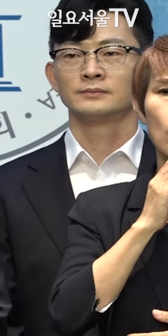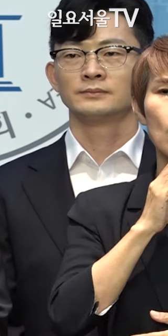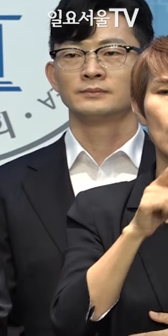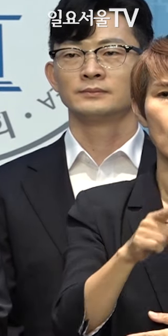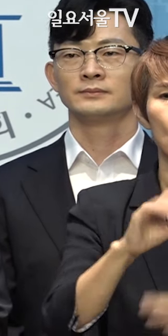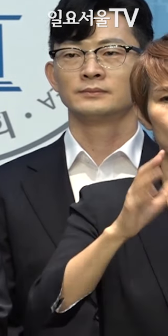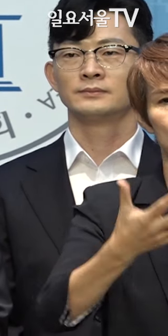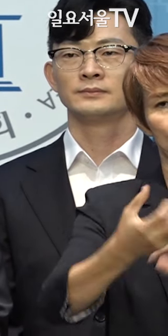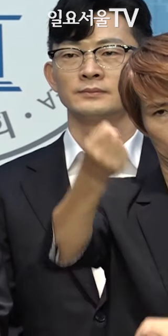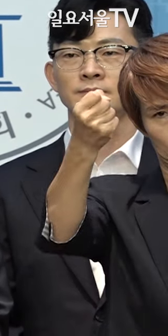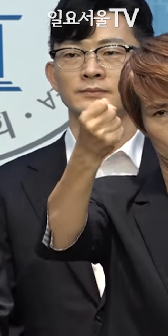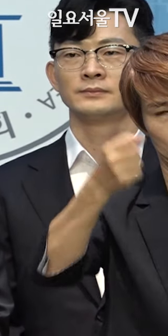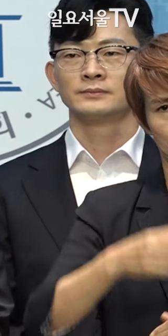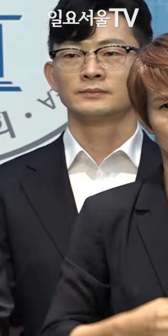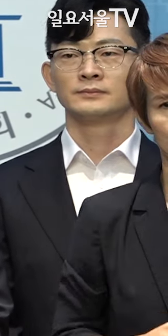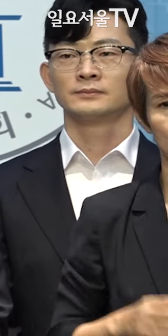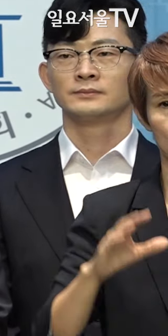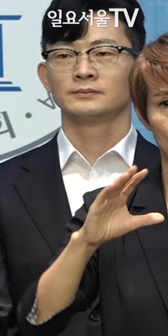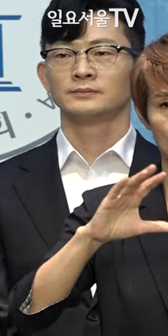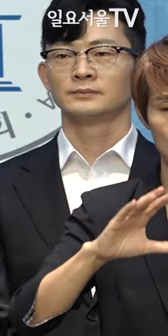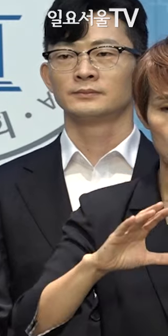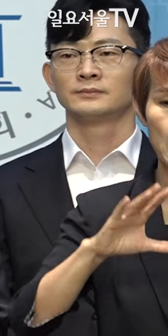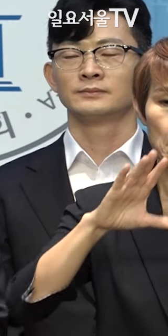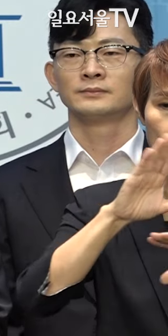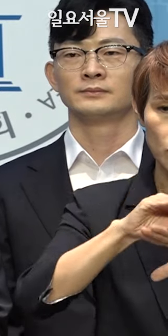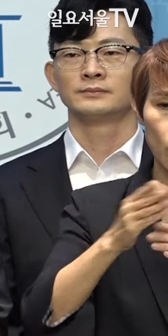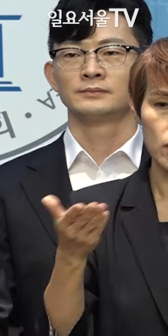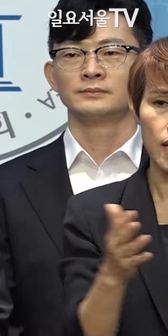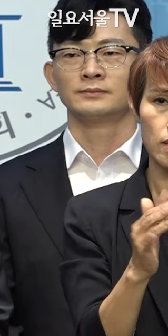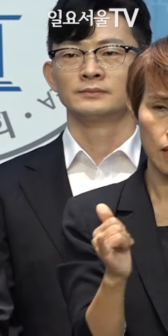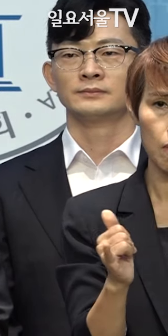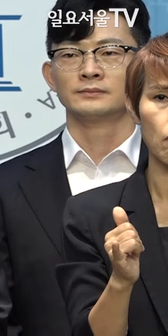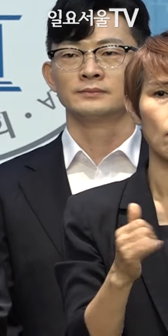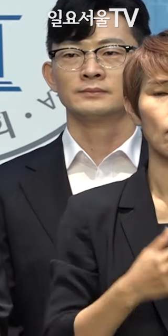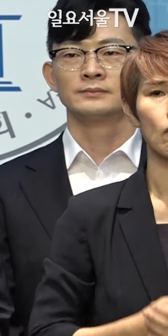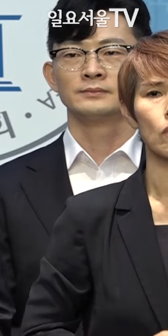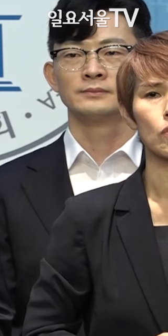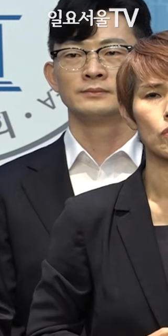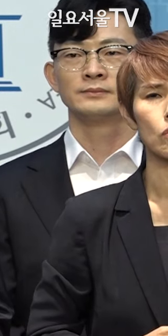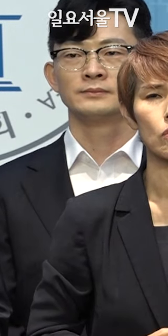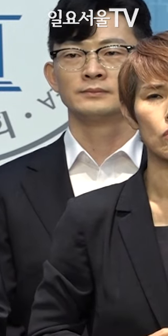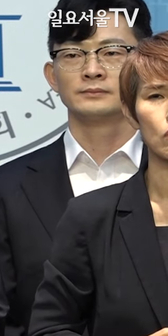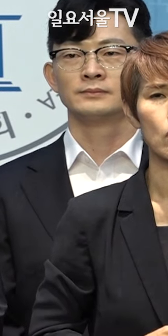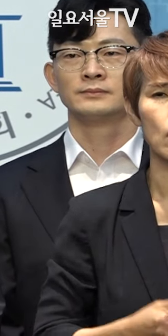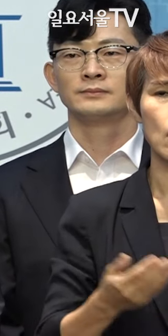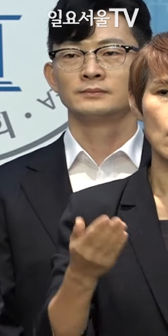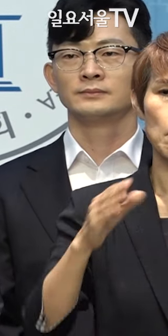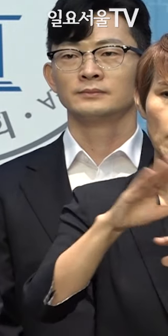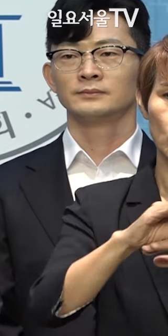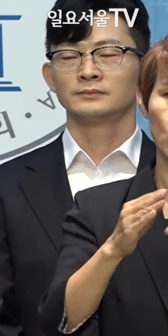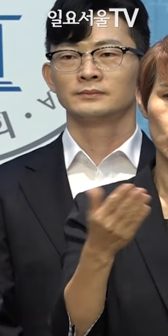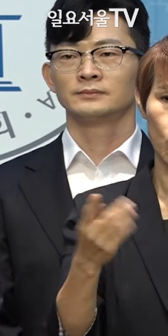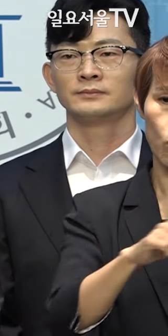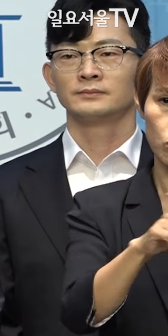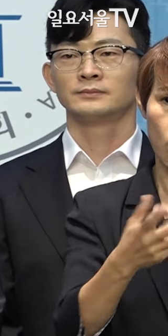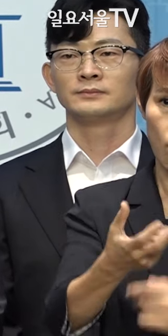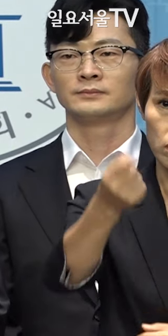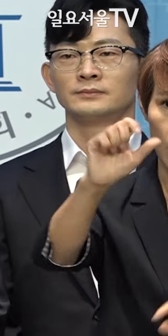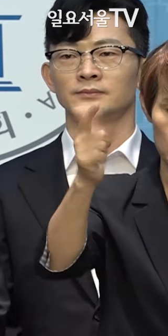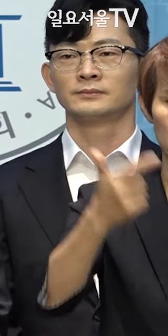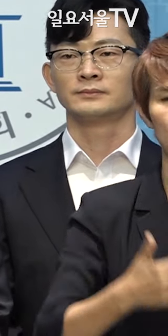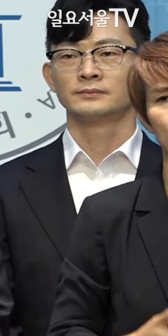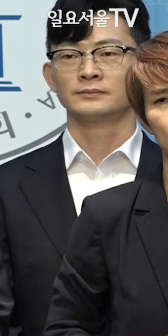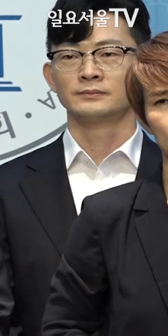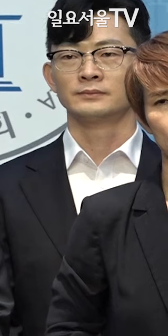국민의 방송입니다. 방송 종사자, 일부 방송 종사자, 특히 언노련 방송 노조의 것이 아닙니다.